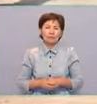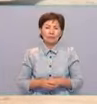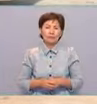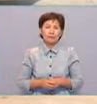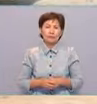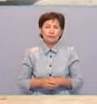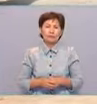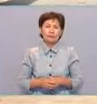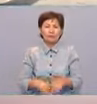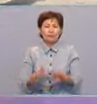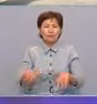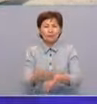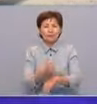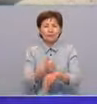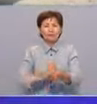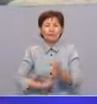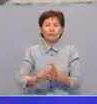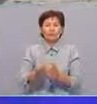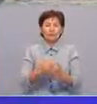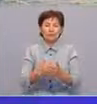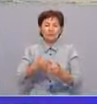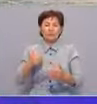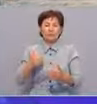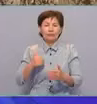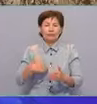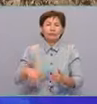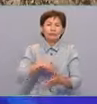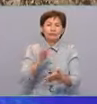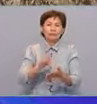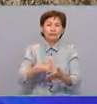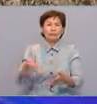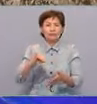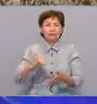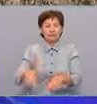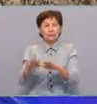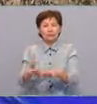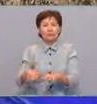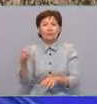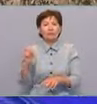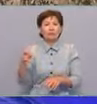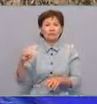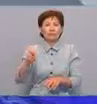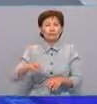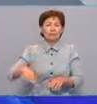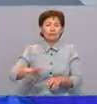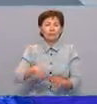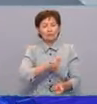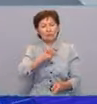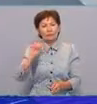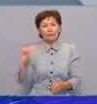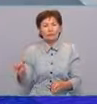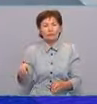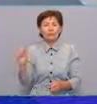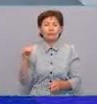Асқар Мамин бастаған үкімет мүшелері алдымен қаланың оңтүстігінде орналасқан Бадам Мөлтек ауданына барды. Үкімет басшысы Әл-Фараби ауданына